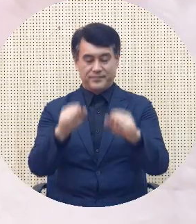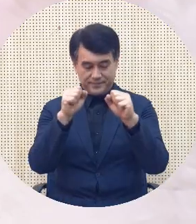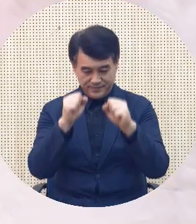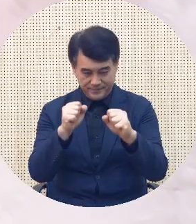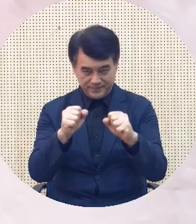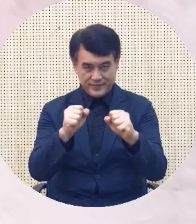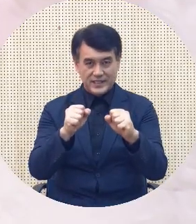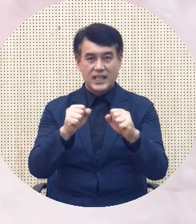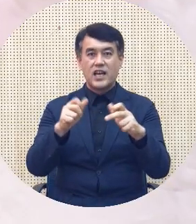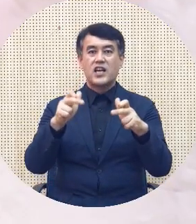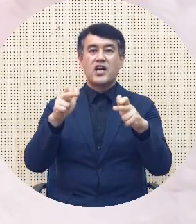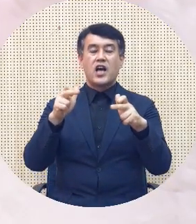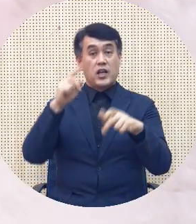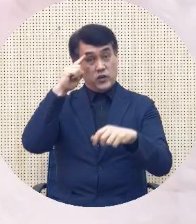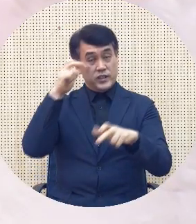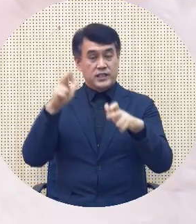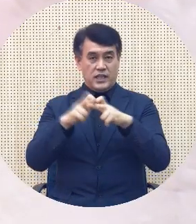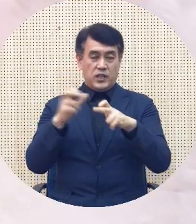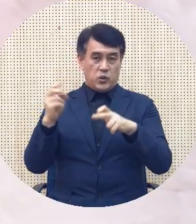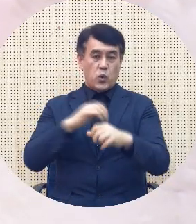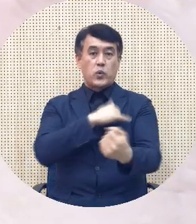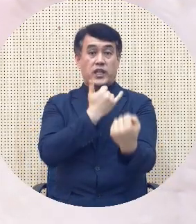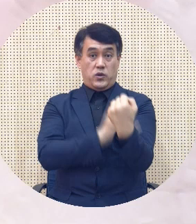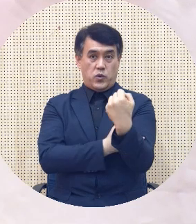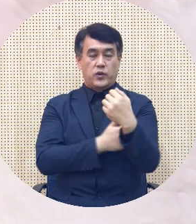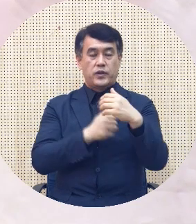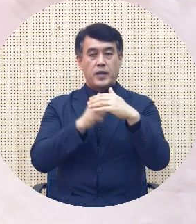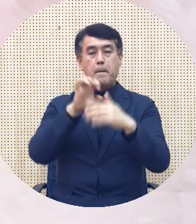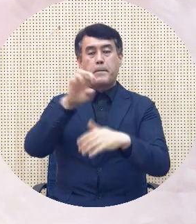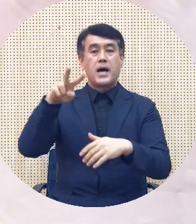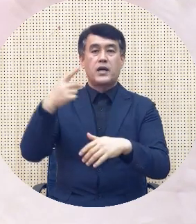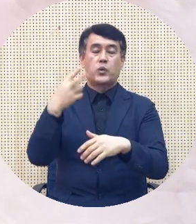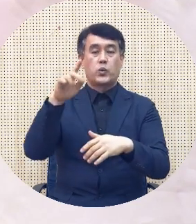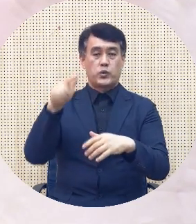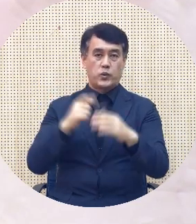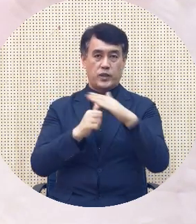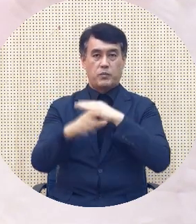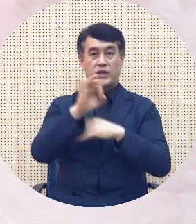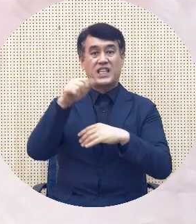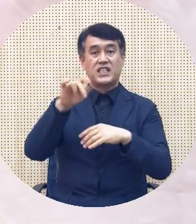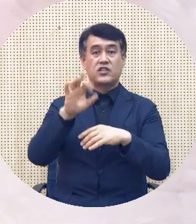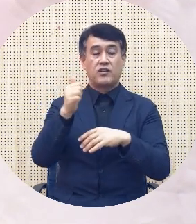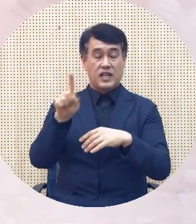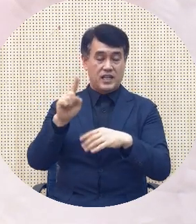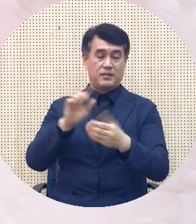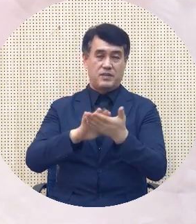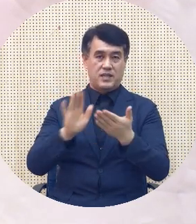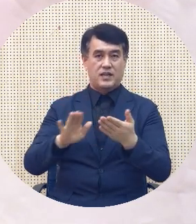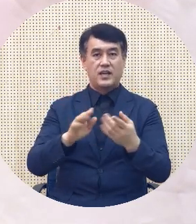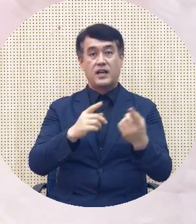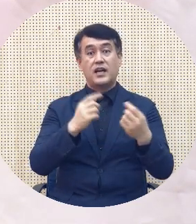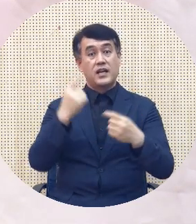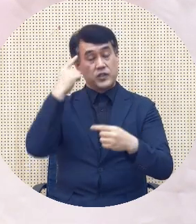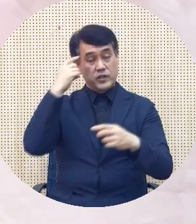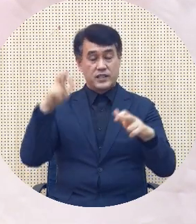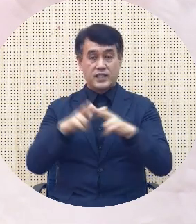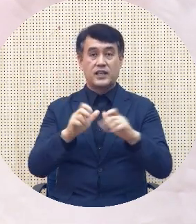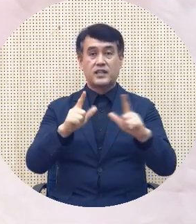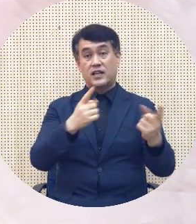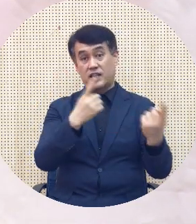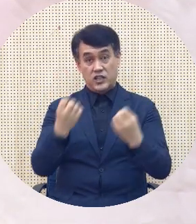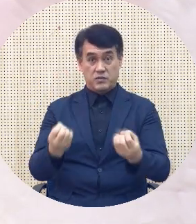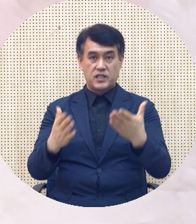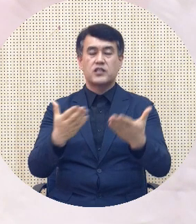안녕하세요. 정신장애와 인권 파도전 대표 이정아입니다. 2021년 정신건강의 날 기념식을